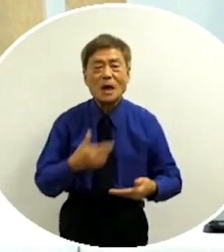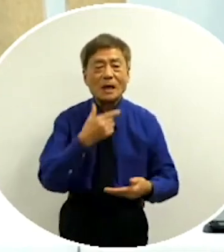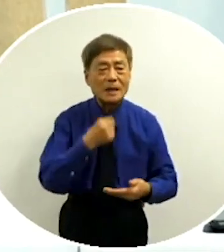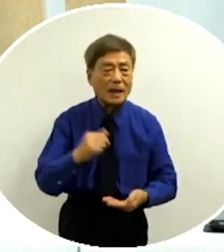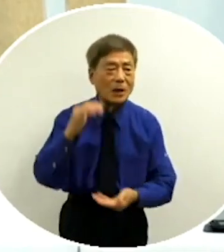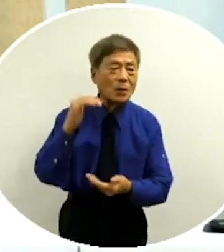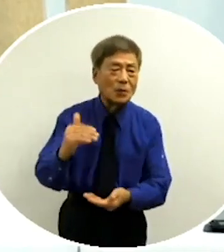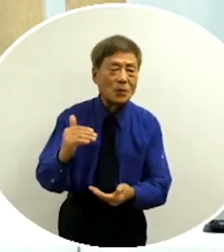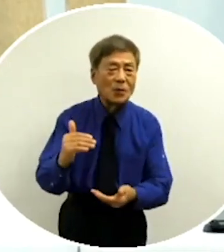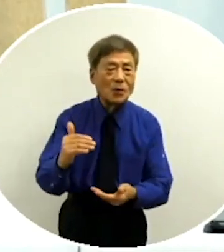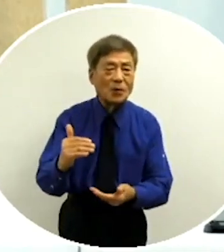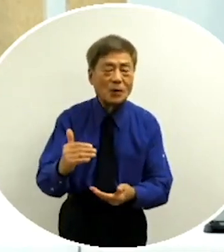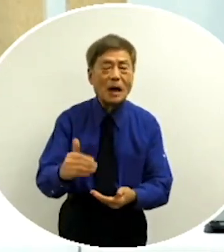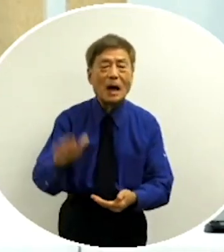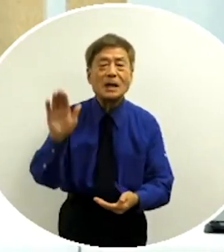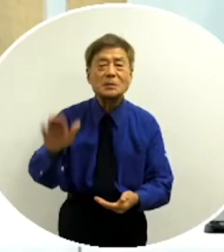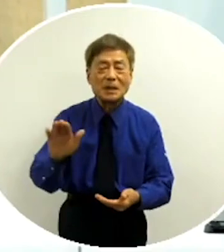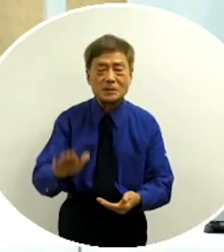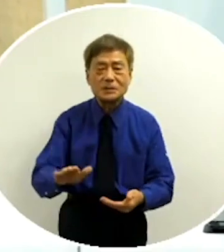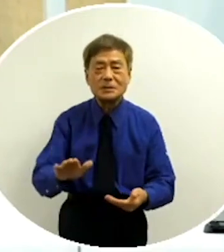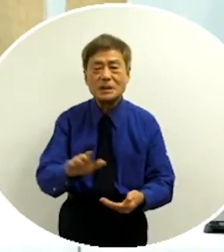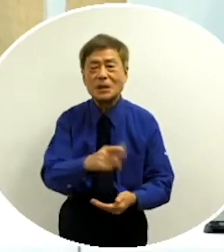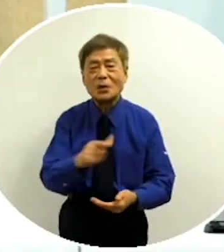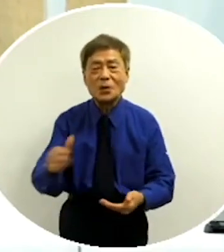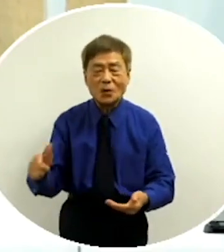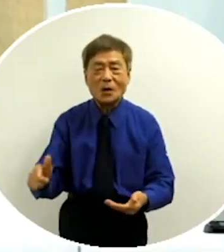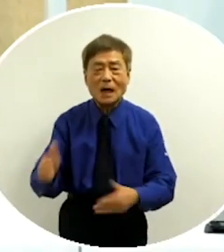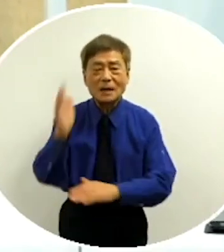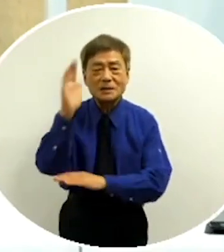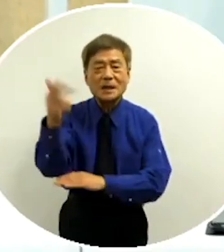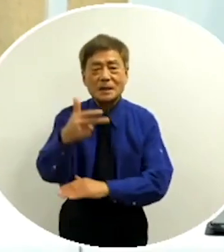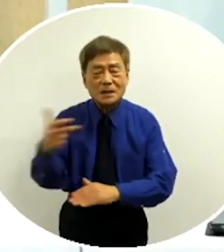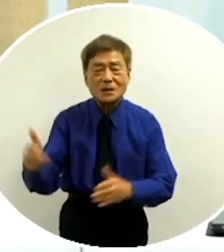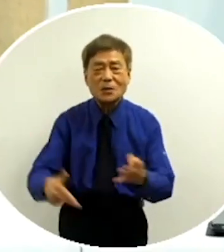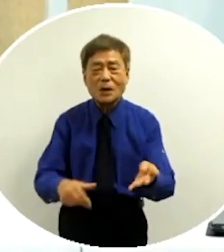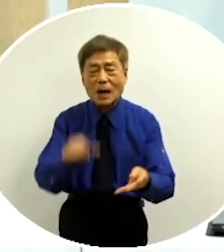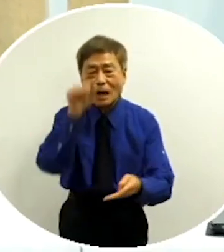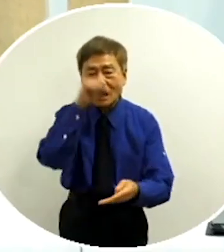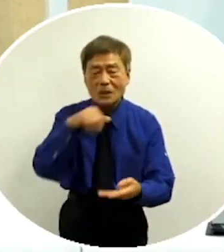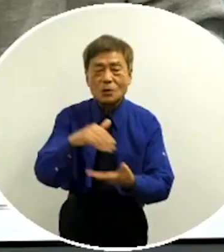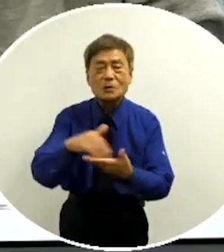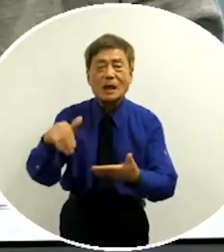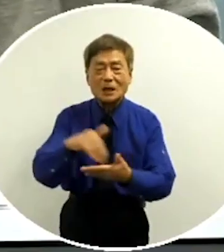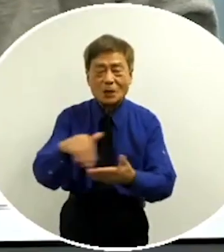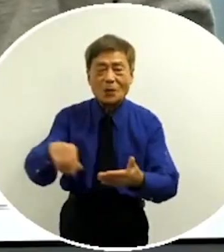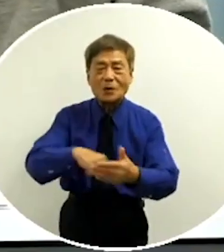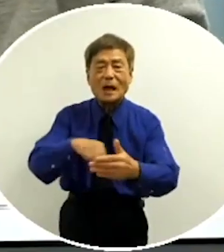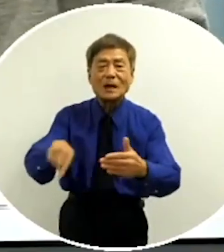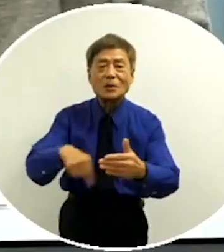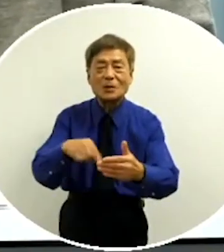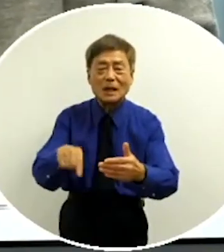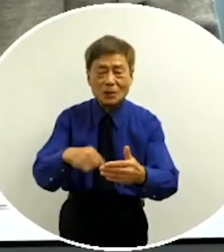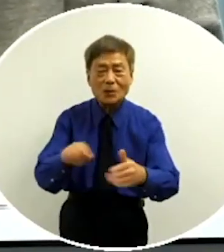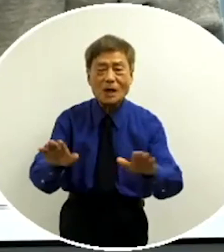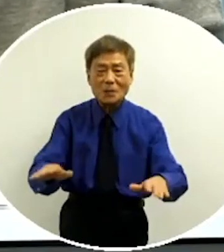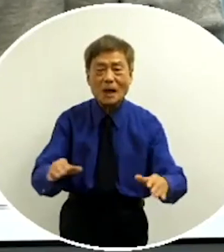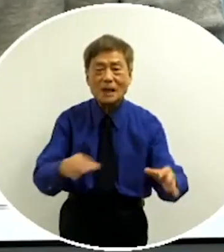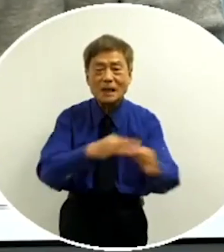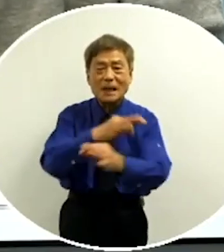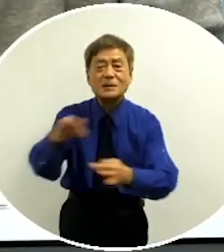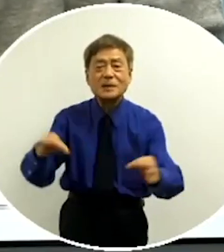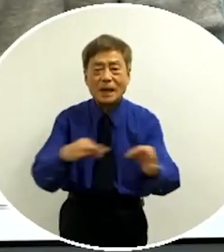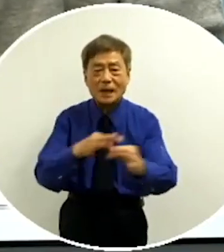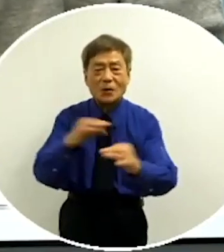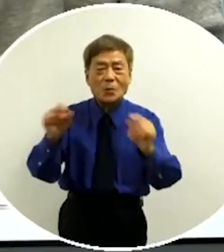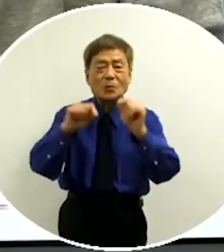歩こう特定の政策テーマですとか予算の内容補正予算の内容経済政策のないお